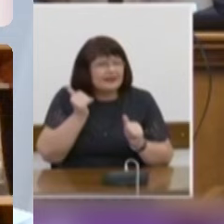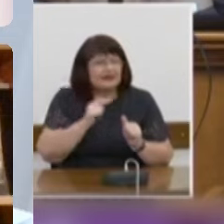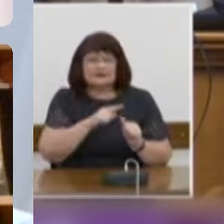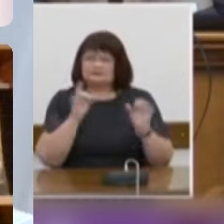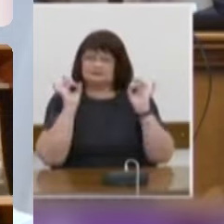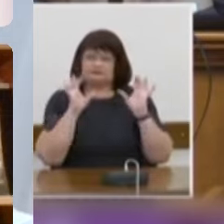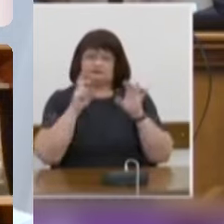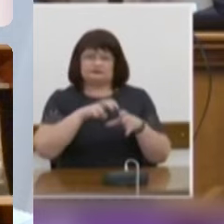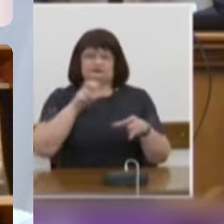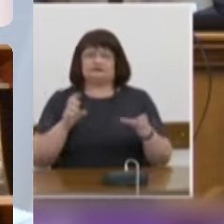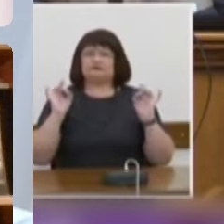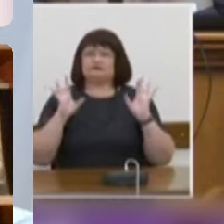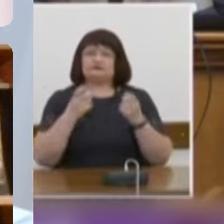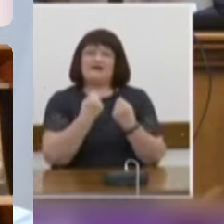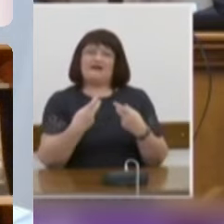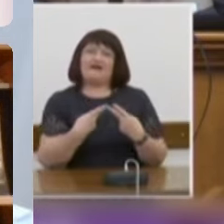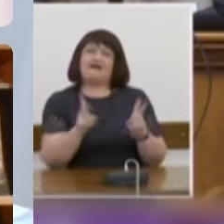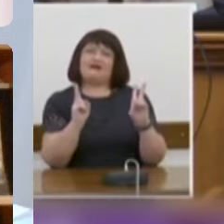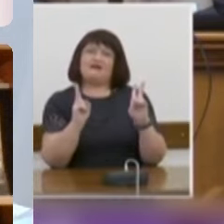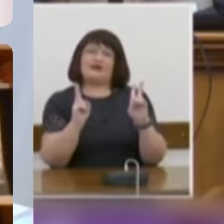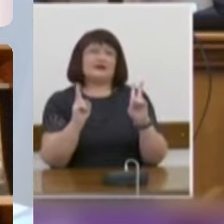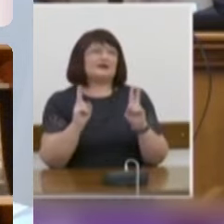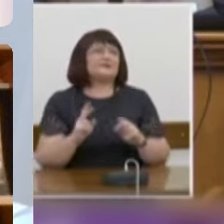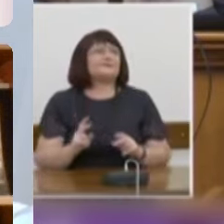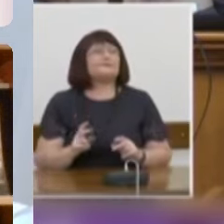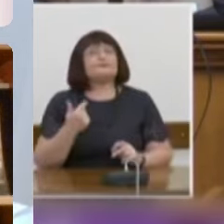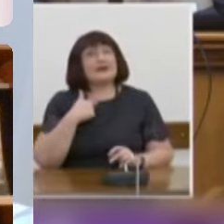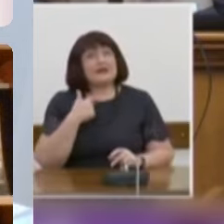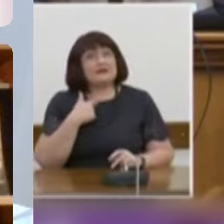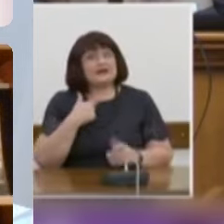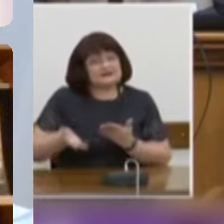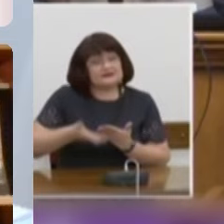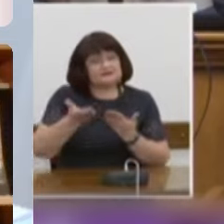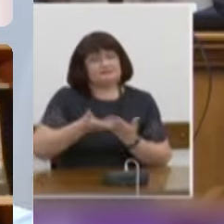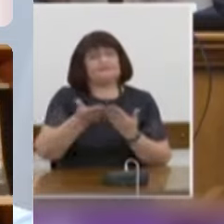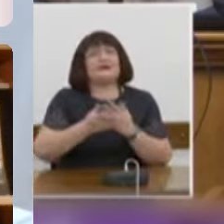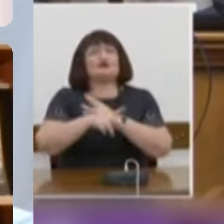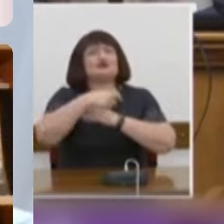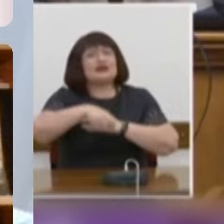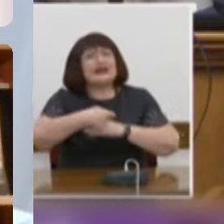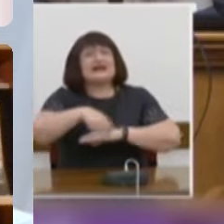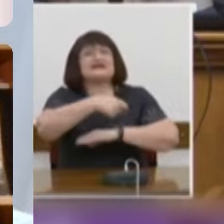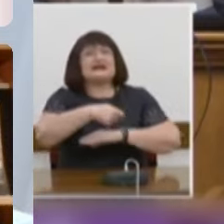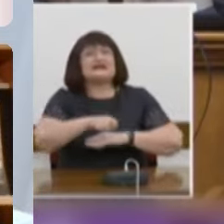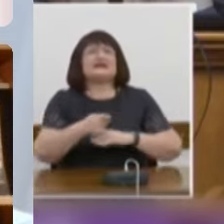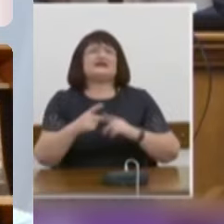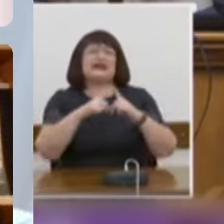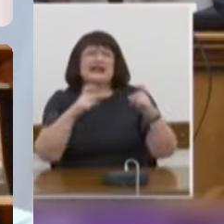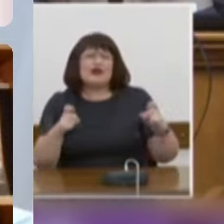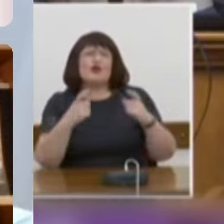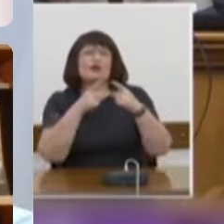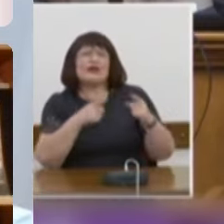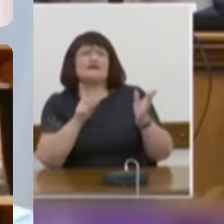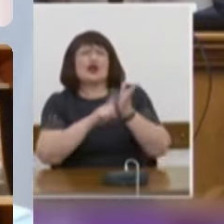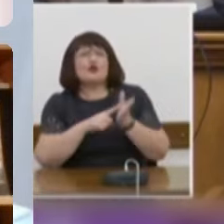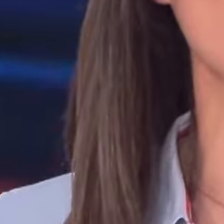Κύριε Σεβαστάκη, σε αυτό το σημείο θα ήθελα να παραμείνετε μαζί μας, καθώς κυρίες και κύριοι, νέος πόλεμος μεταξύ ΣΥΡΙΖΑ και ΠΑΣΟ